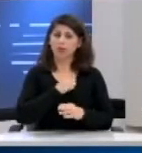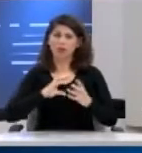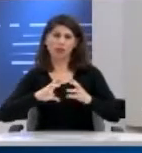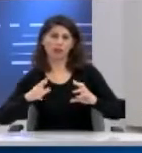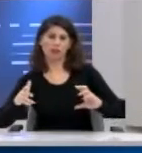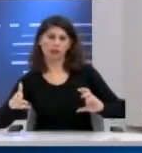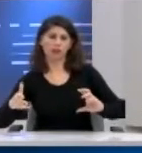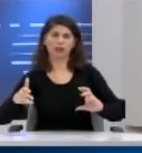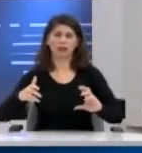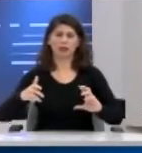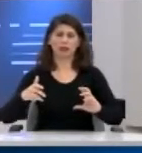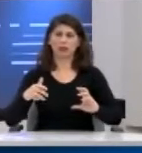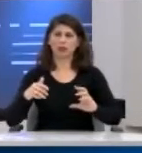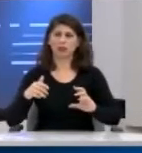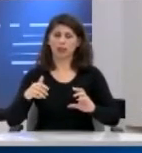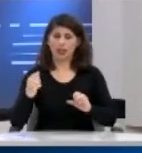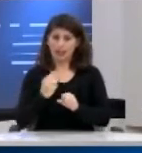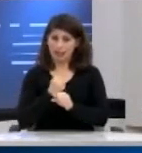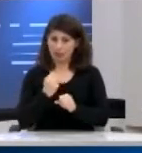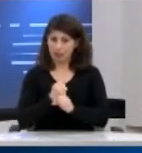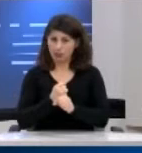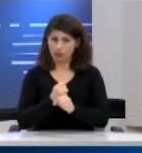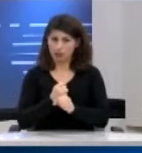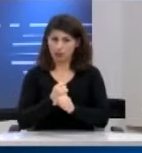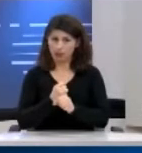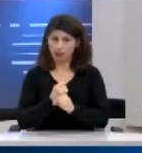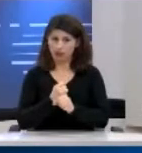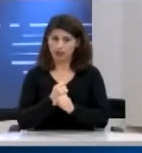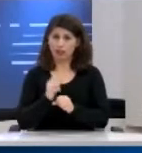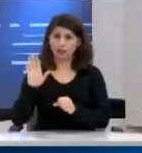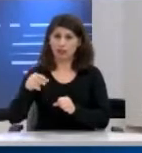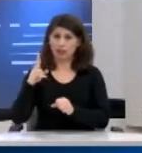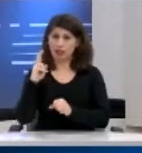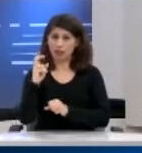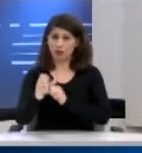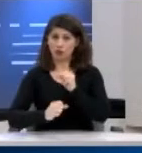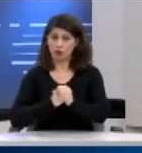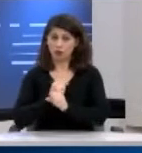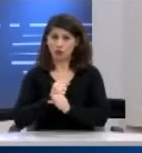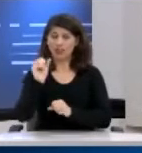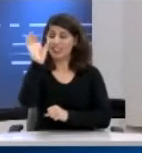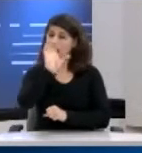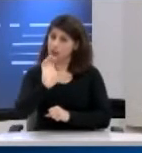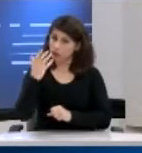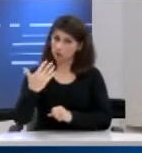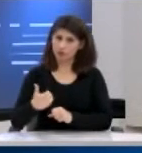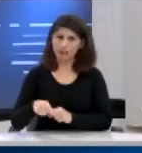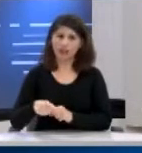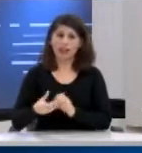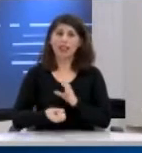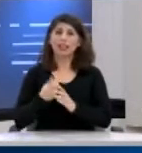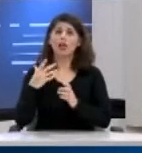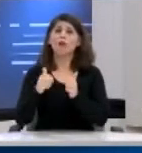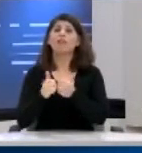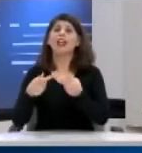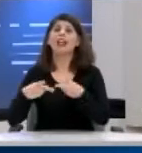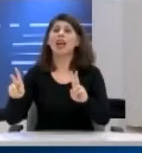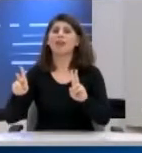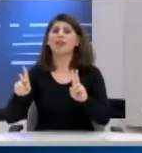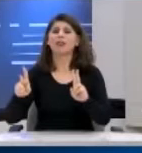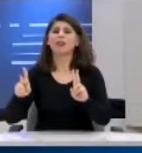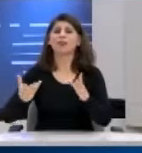εργασίας κυρίαρχες την τελευταία 20ετία και στην Ευρώπη οι νεοφιλελεύθερες συνταγές, οι